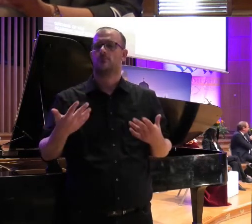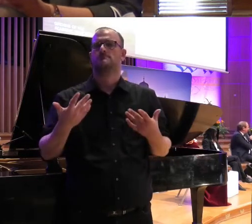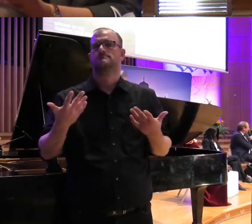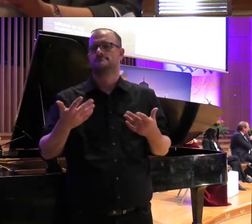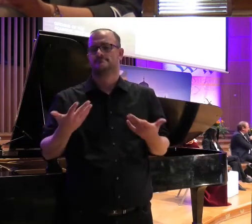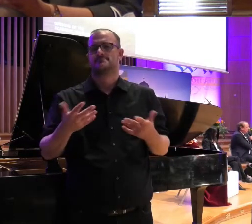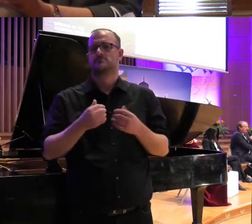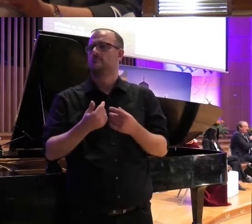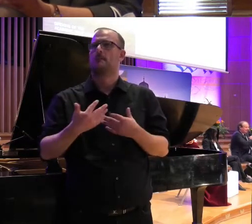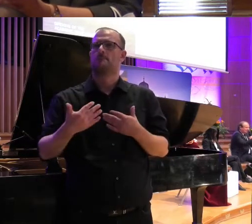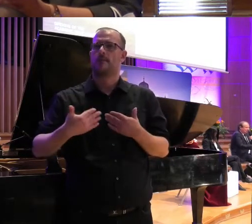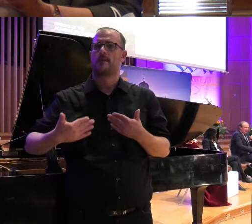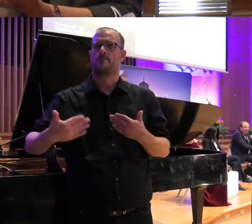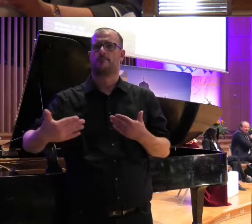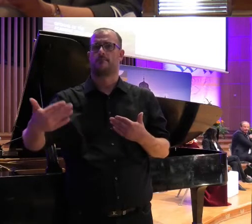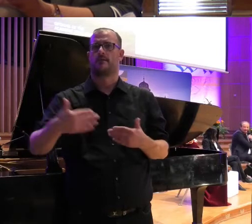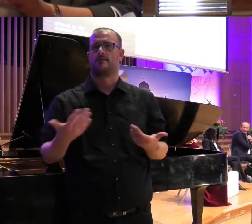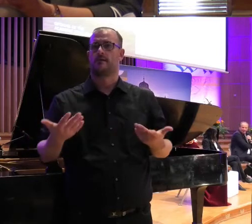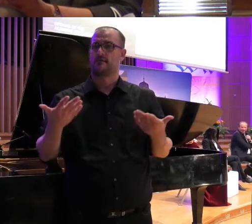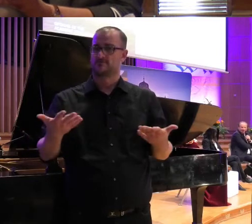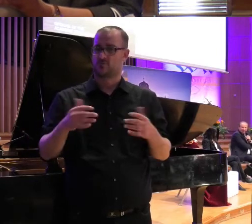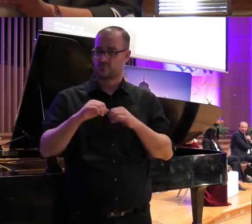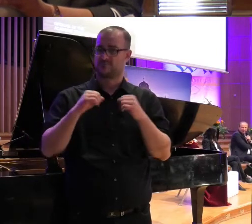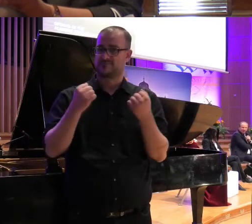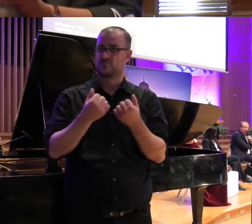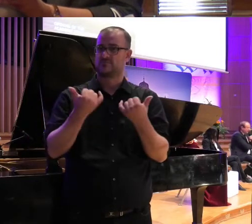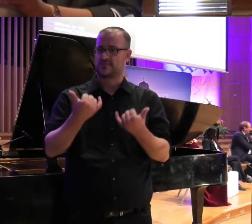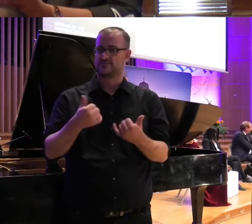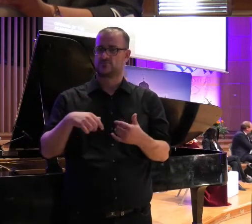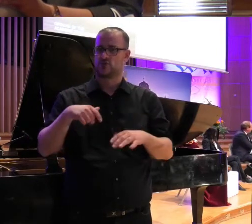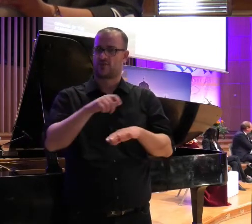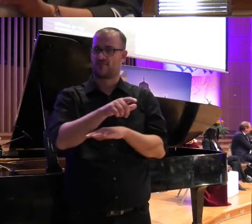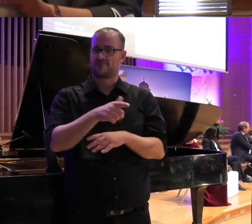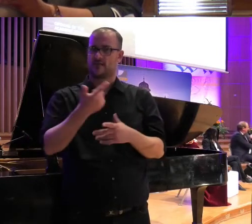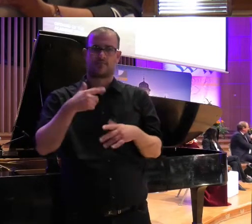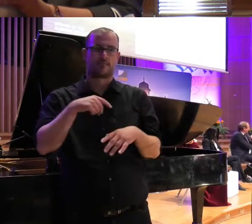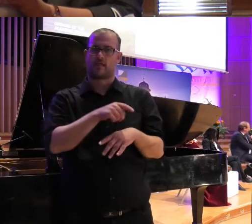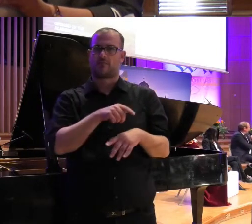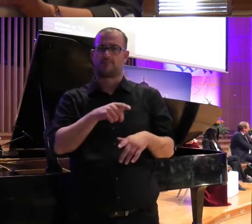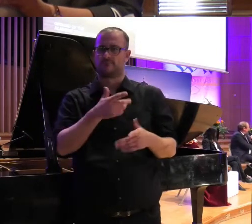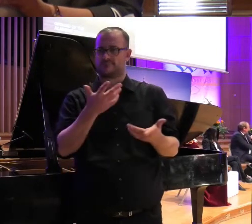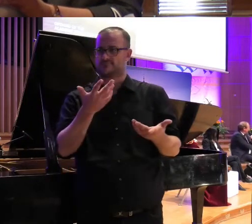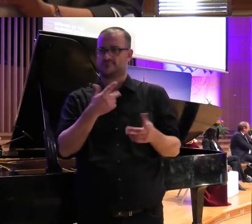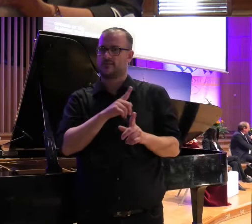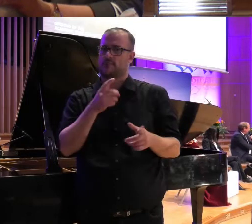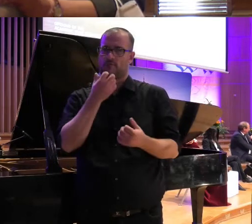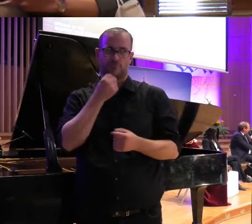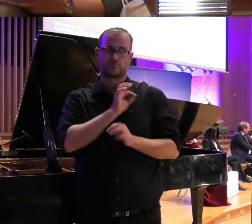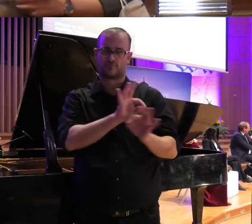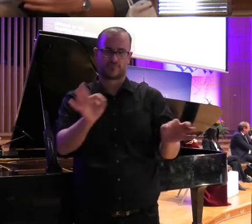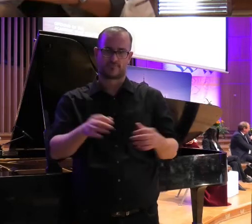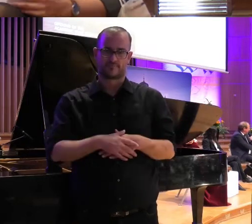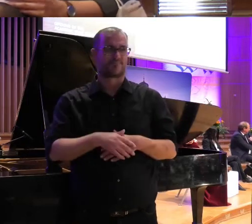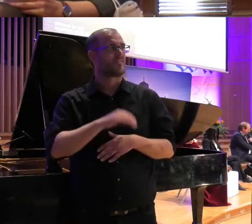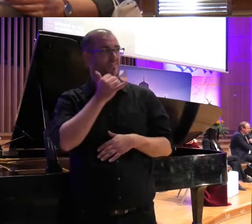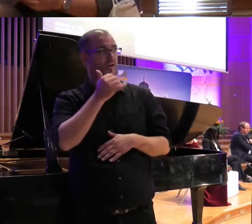auch näher, wobei ich solche Ereignisse, wie wir sie jetzt haben in Nordrhein-Westfalen und Rheinland-Pfalz, niemanden wünschen mag. Ja, ich glaube,